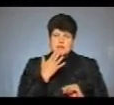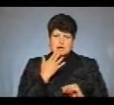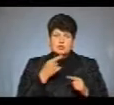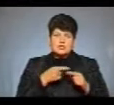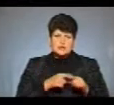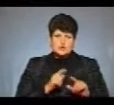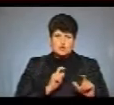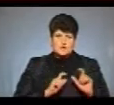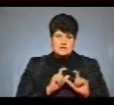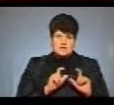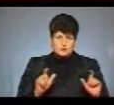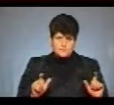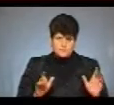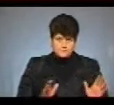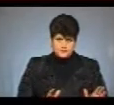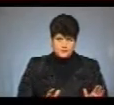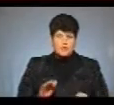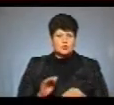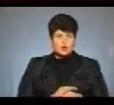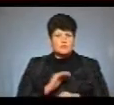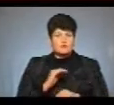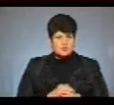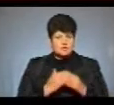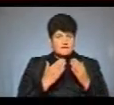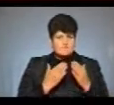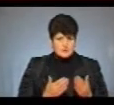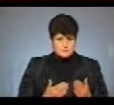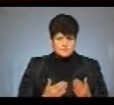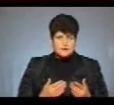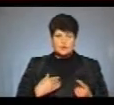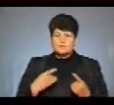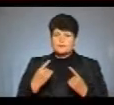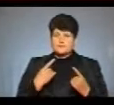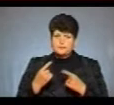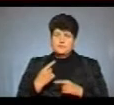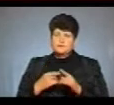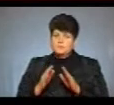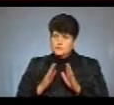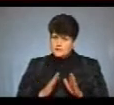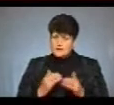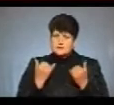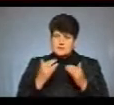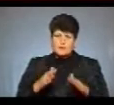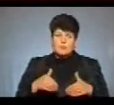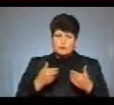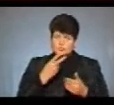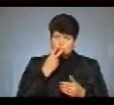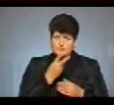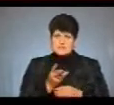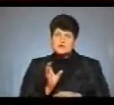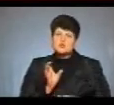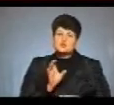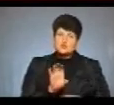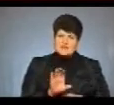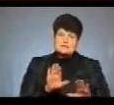технічного університету. Доброго вечора вам. Добрий вечір. До розмови ми повернемось за мить, а зараз пропоную переглянути сюжет з